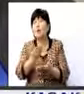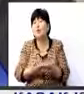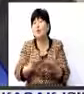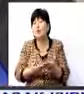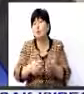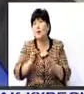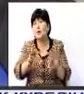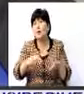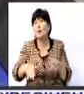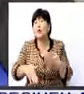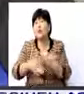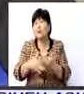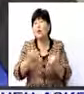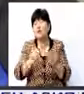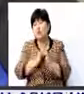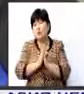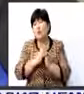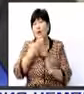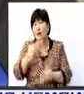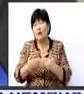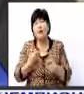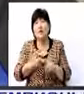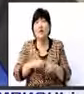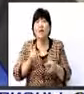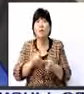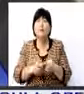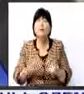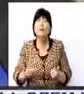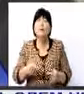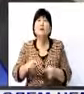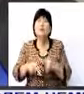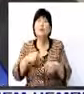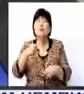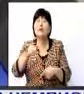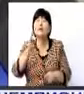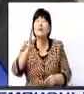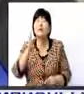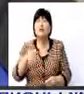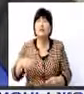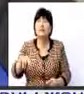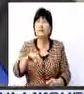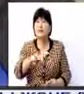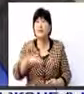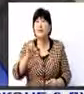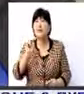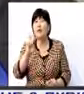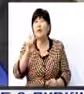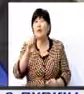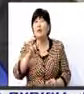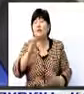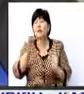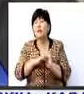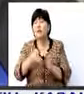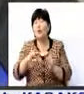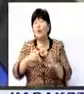берілуіне ықпал жасауын сұраған. Осыған байланысты бүгін мына кедергісіз келешек республика акциясы аясында осы